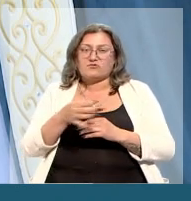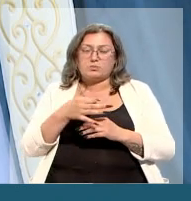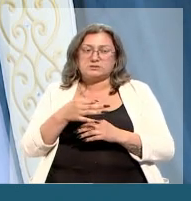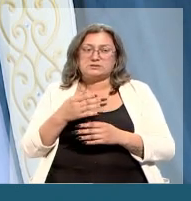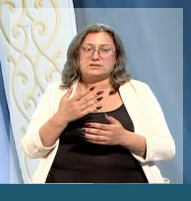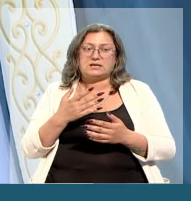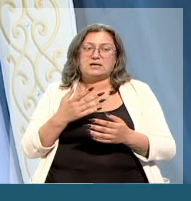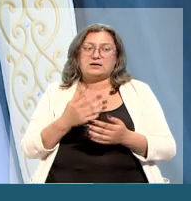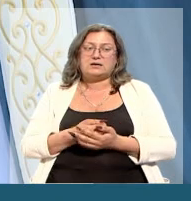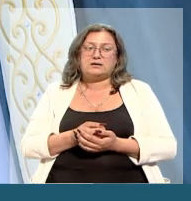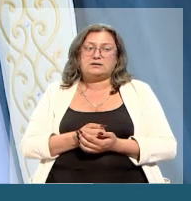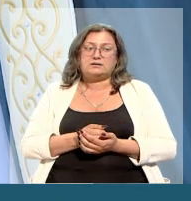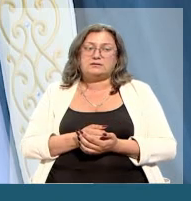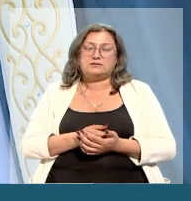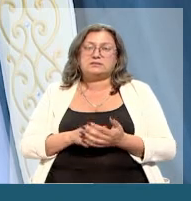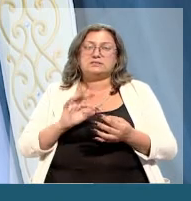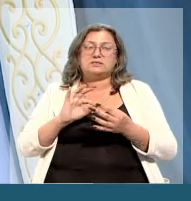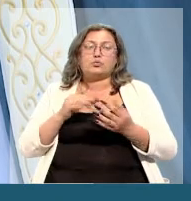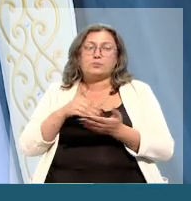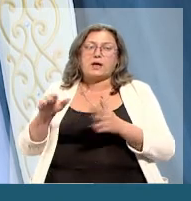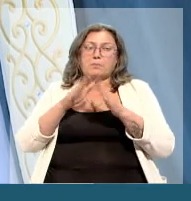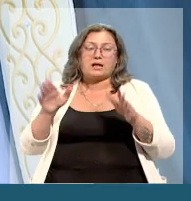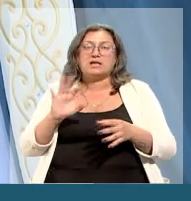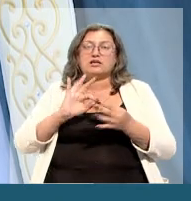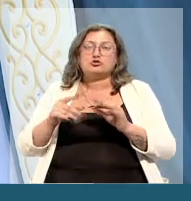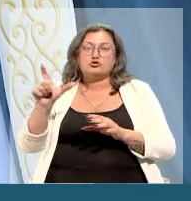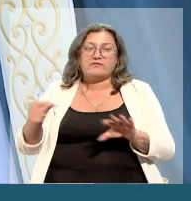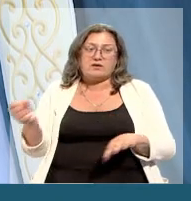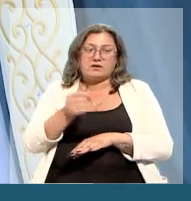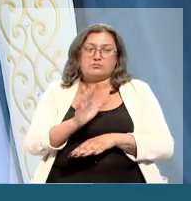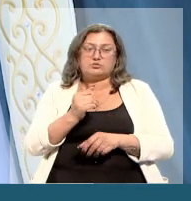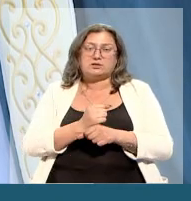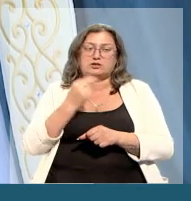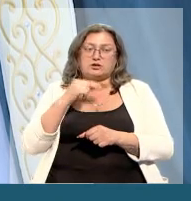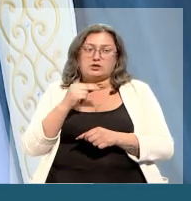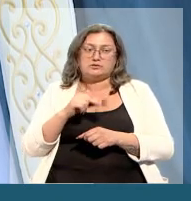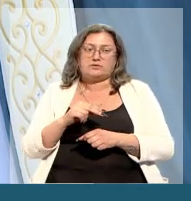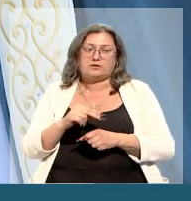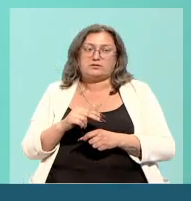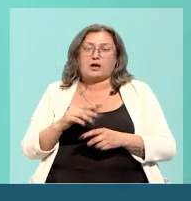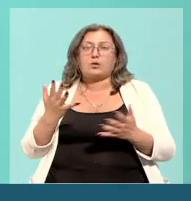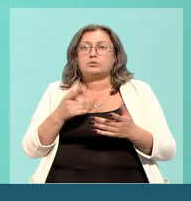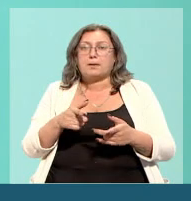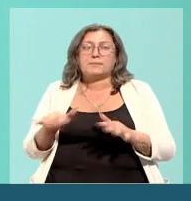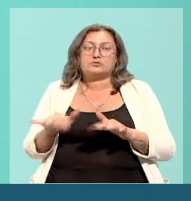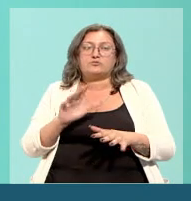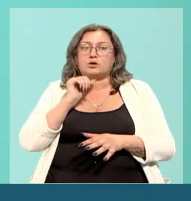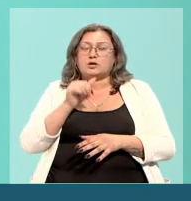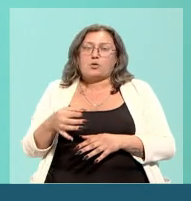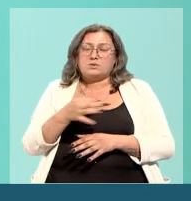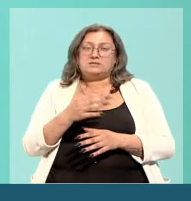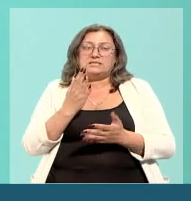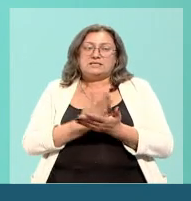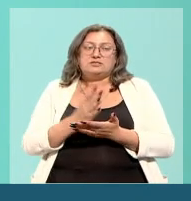аппарат несложно, но сложнее посадить человека, который будет делать качественно ту или иную процедуру. В Костанайской